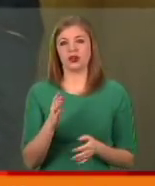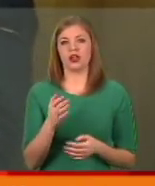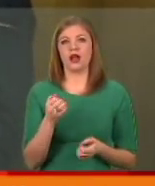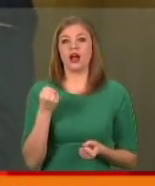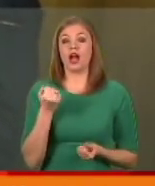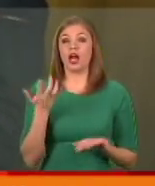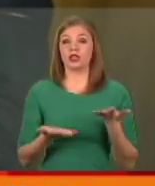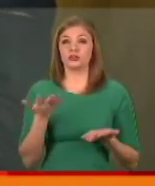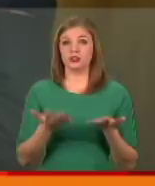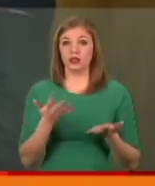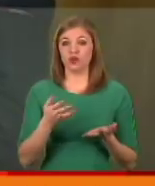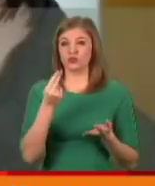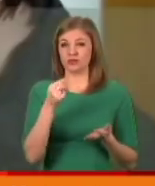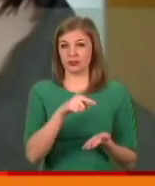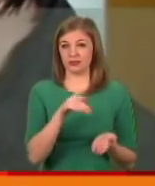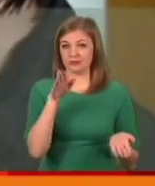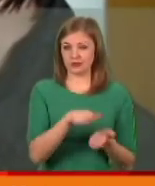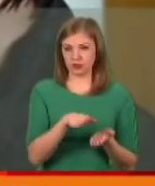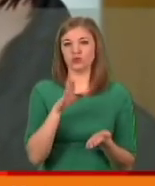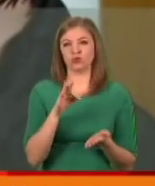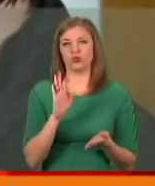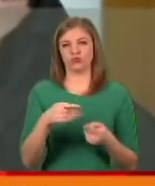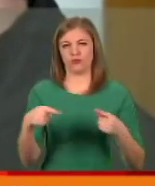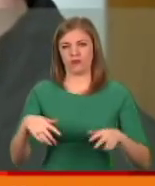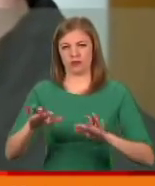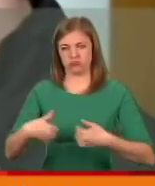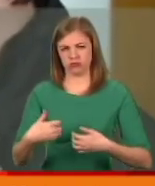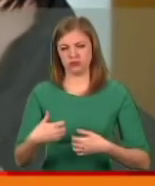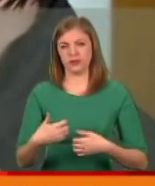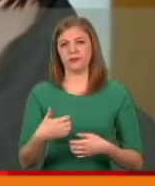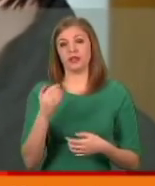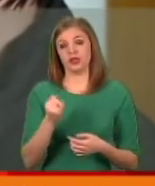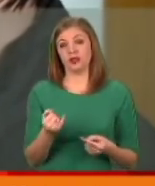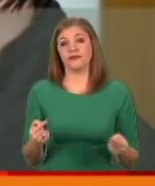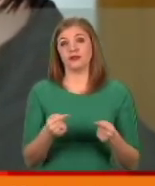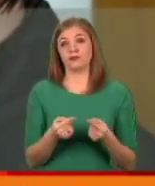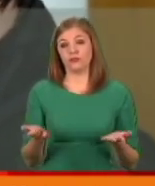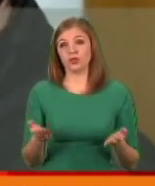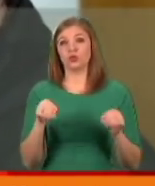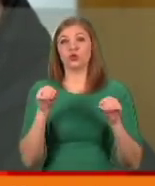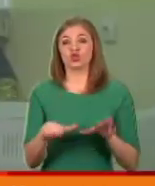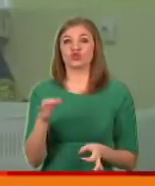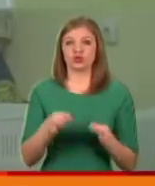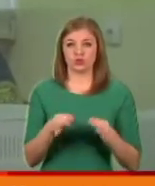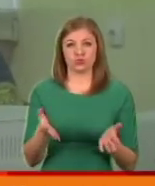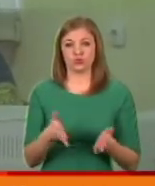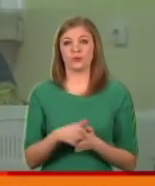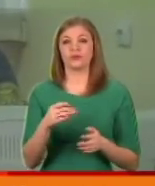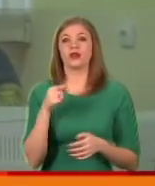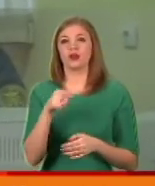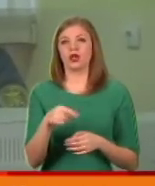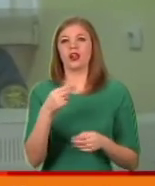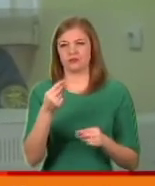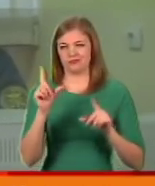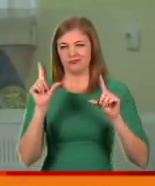якщо занижена вартість, товари будуть вилучені, відповідно рішення суду. Товар знецінений,